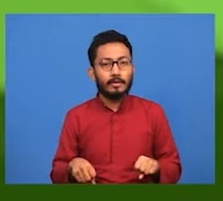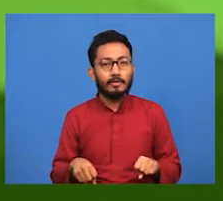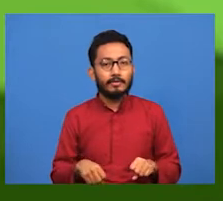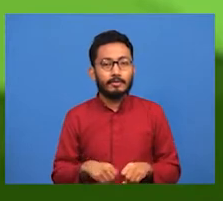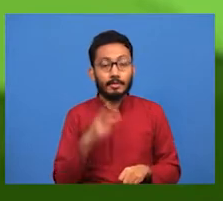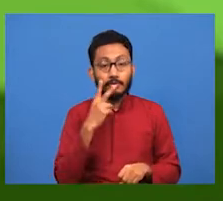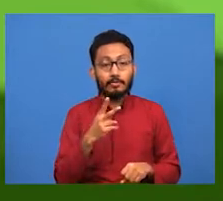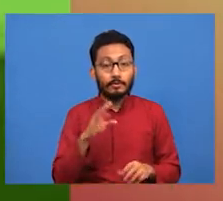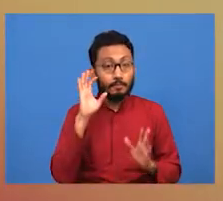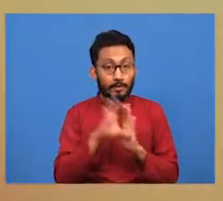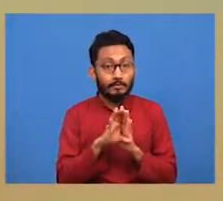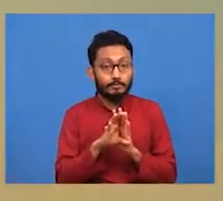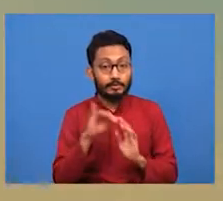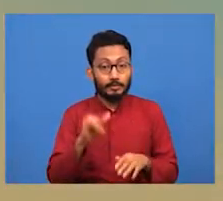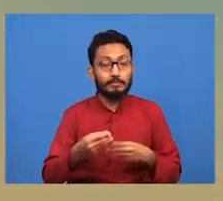empat gambar yang diberi.